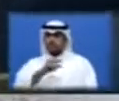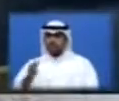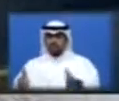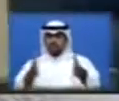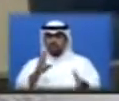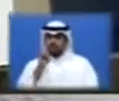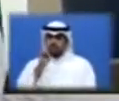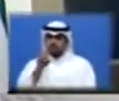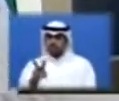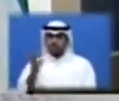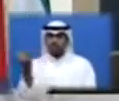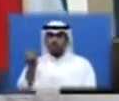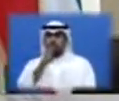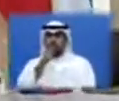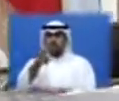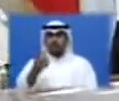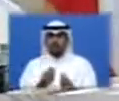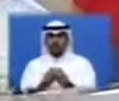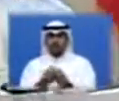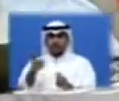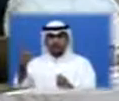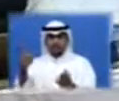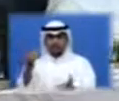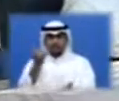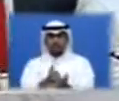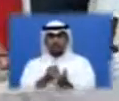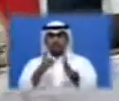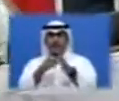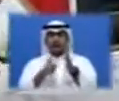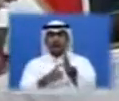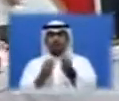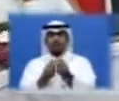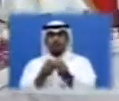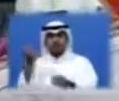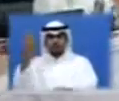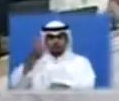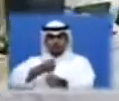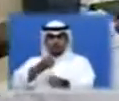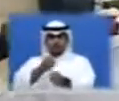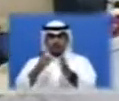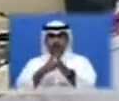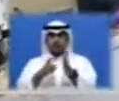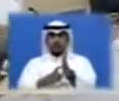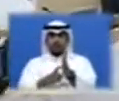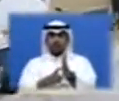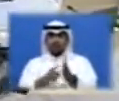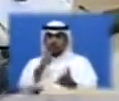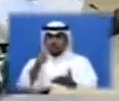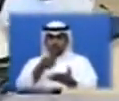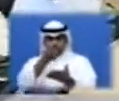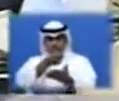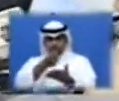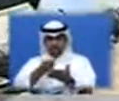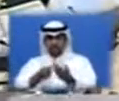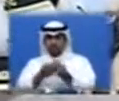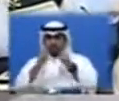الوزراء على توصيات لجنة الشؤون القانونية المتضمنة مشروع قانون بشأن الأحداث ومذكرته